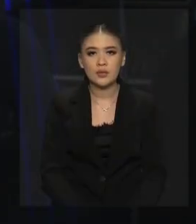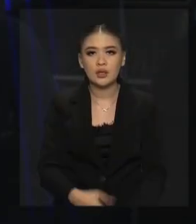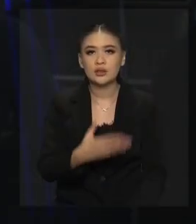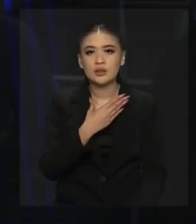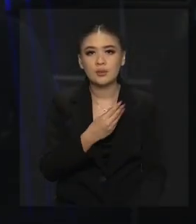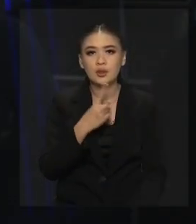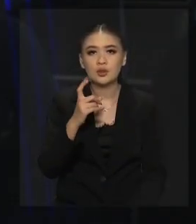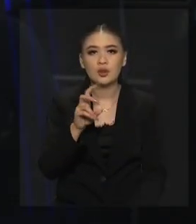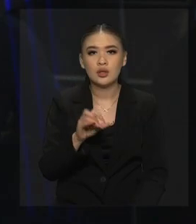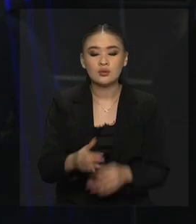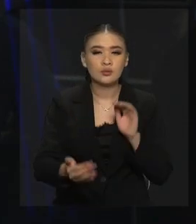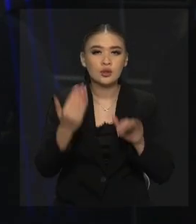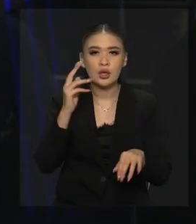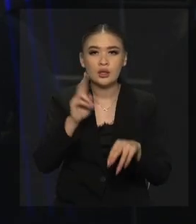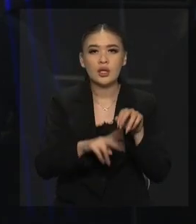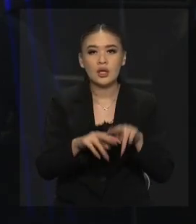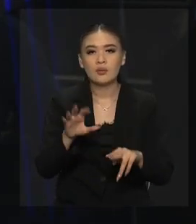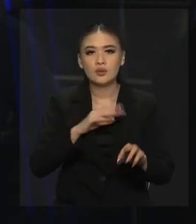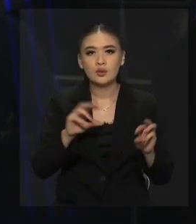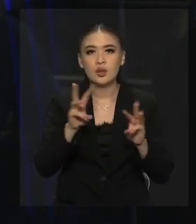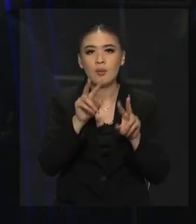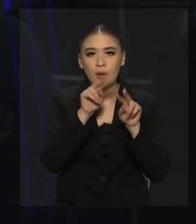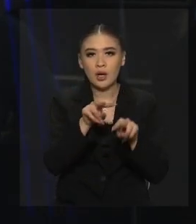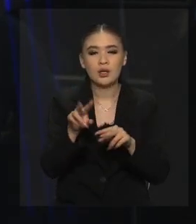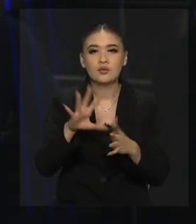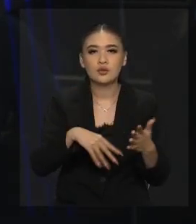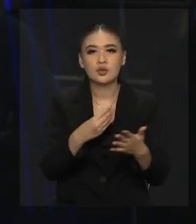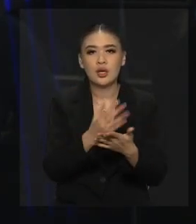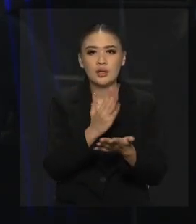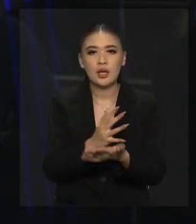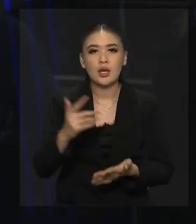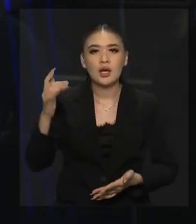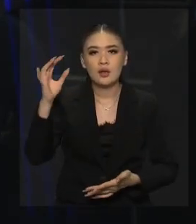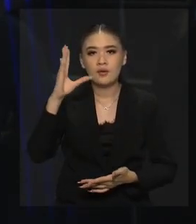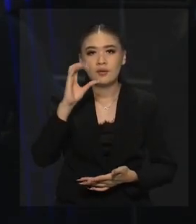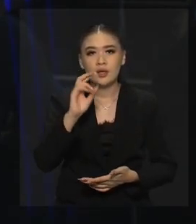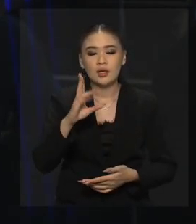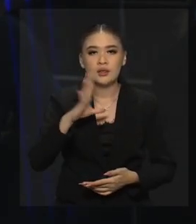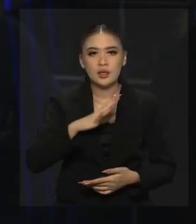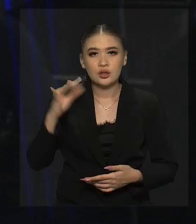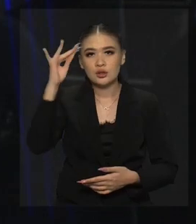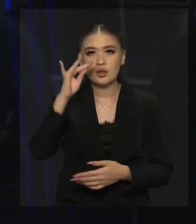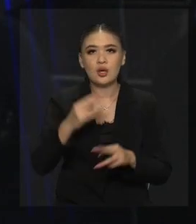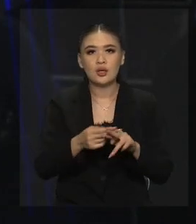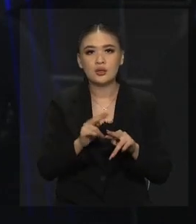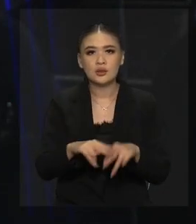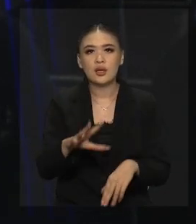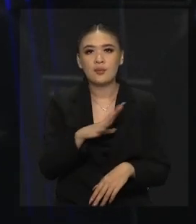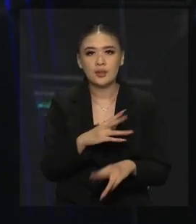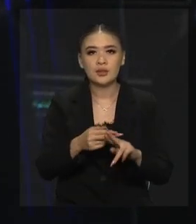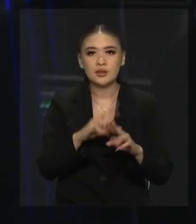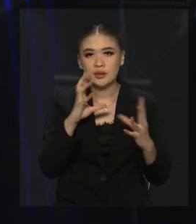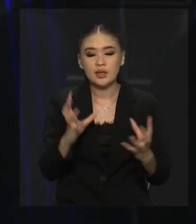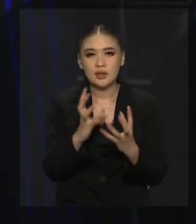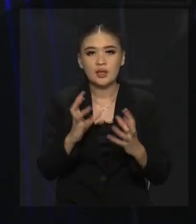Семейде 100 жыл бұрын салынған өрт бақылау мұнарасы әлі бар. Ғасырлық тарихи көне нысанның сәулеті осы күнге дейін қаз қалпында